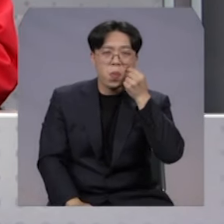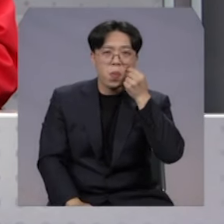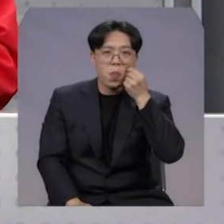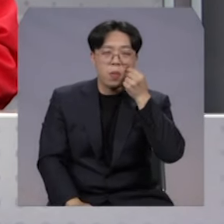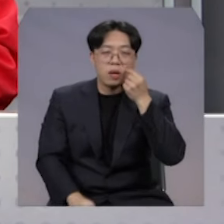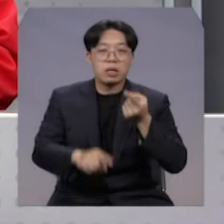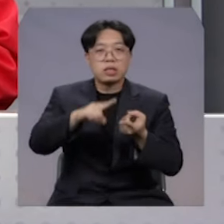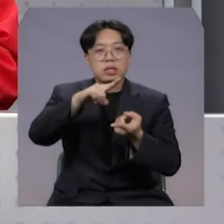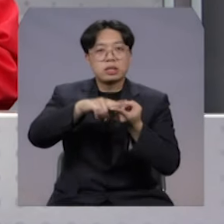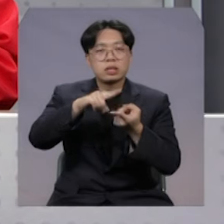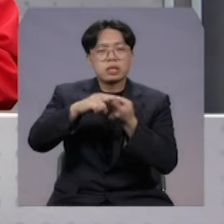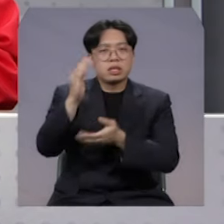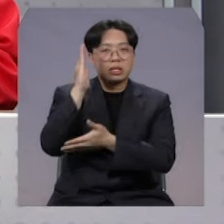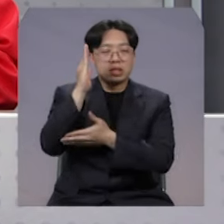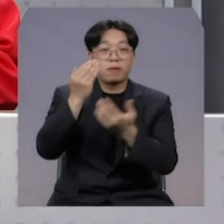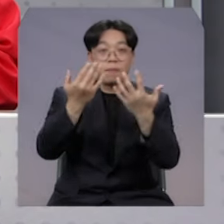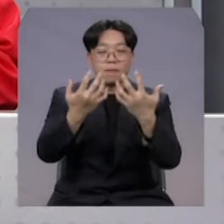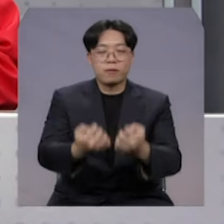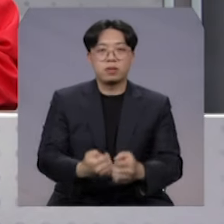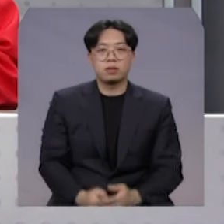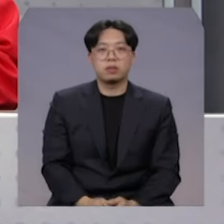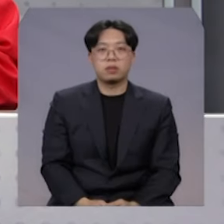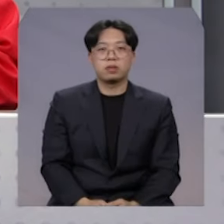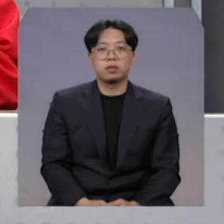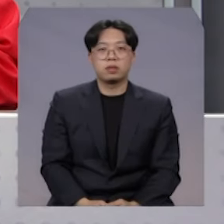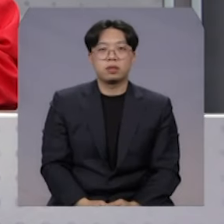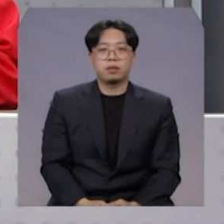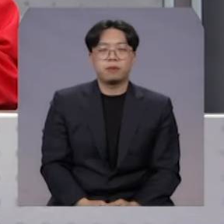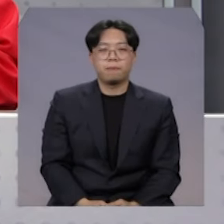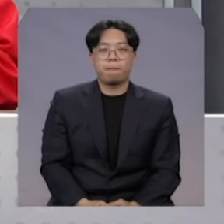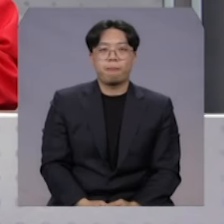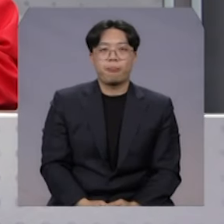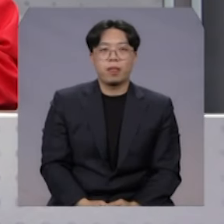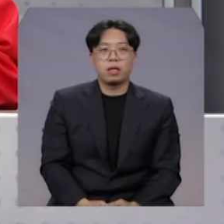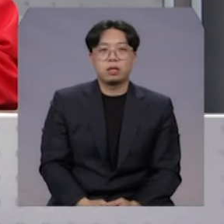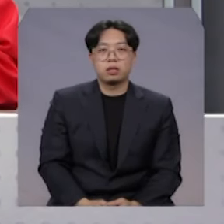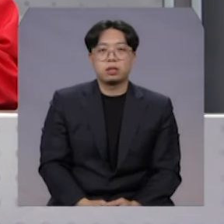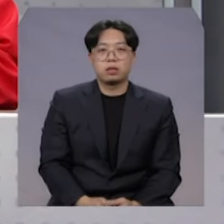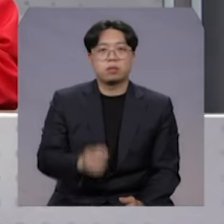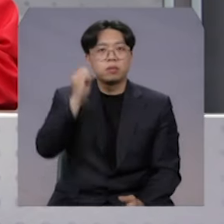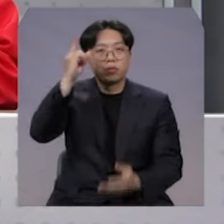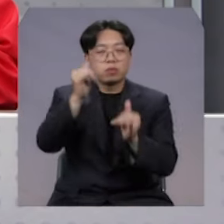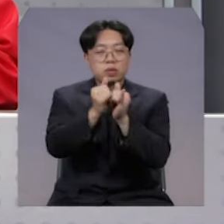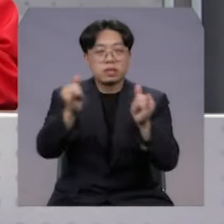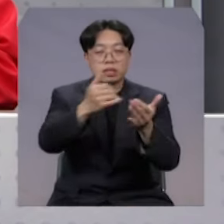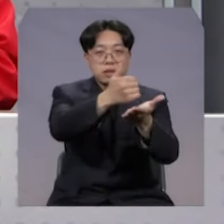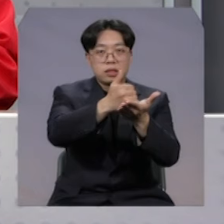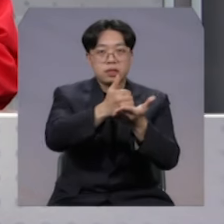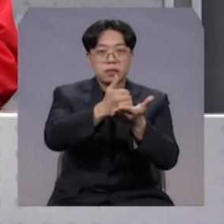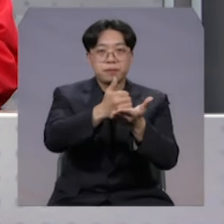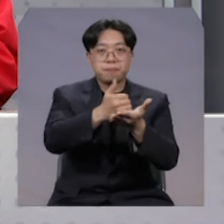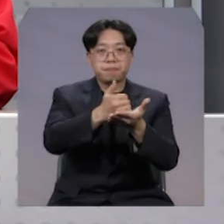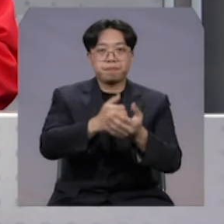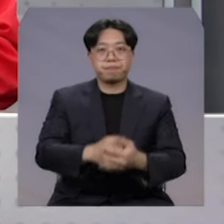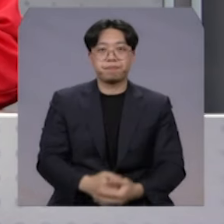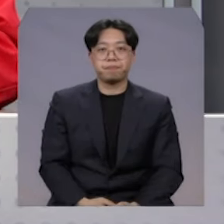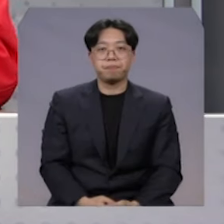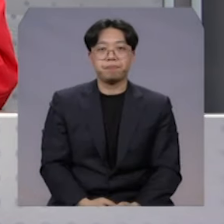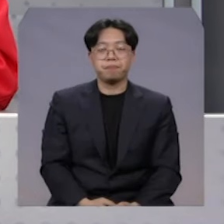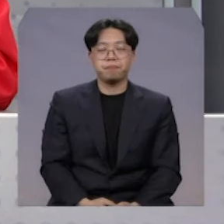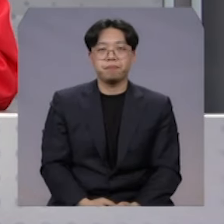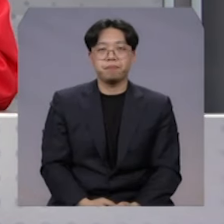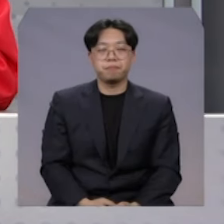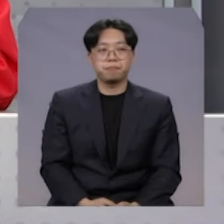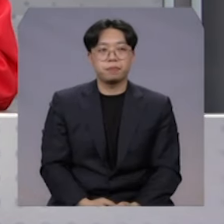하셨습니다. 일반적으로 영입인재는 여러모로 모자라는 곳에 이렇게 네. 선곡에 배치한다고 자, 제가 질문을 던져주시죠. 네. 김남희 후보는